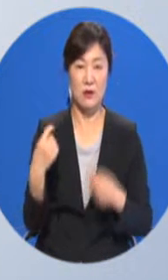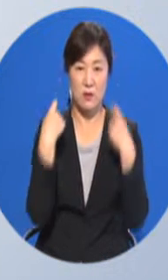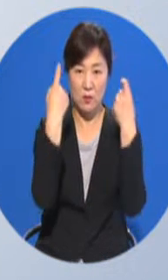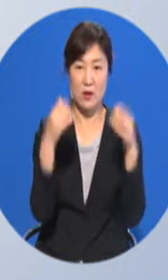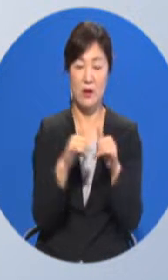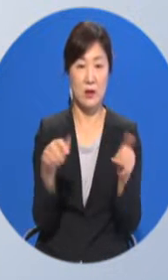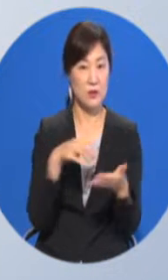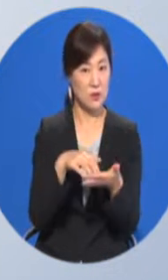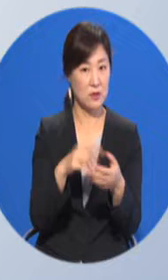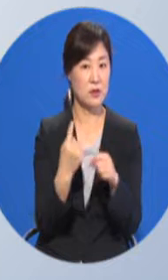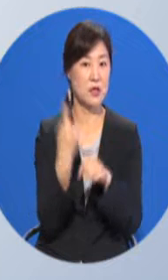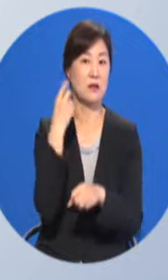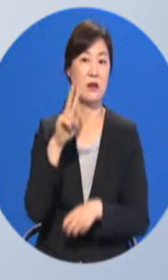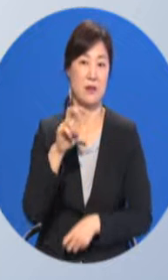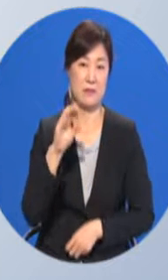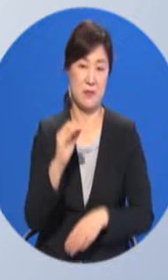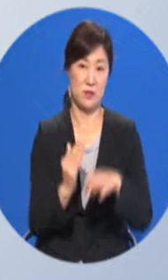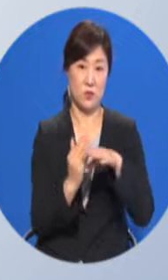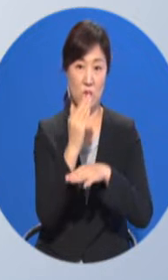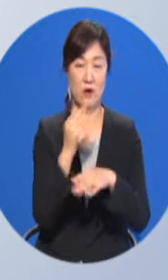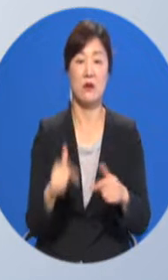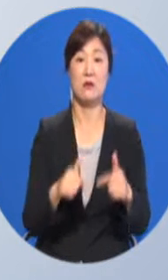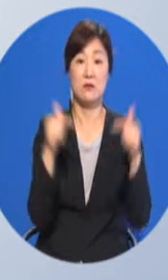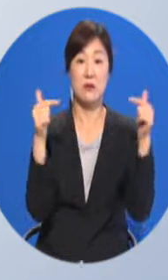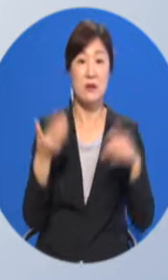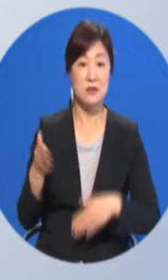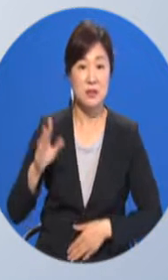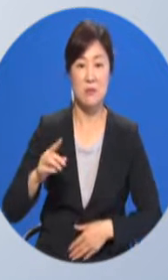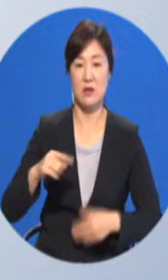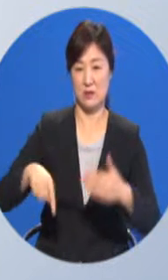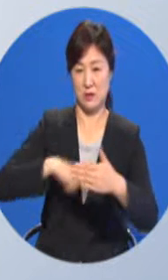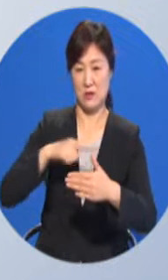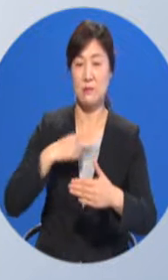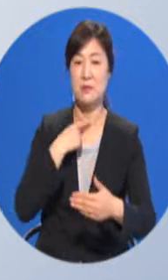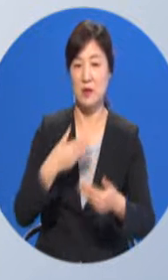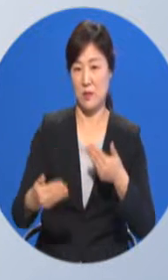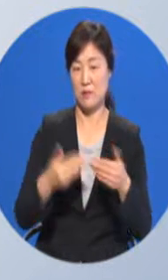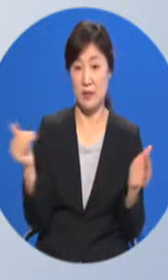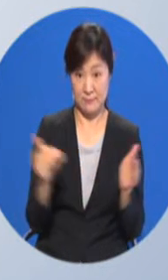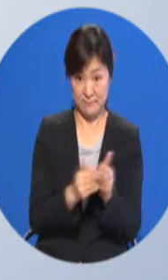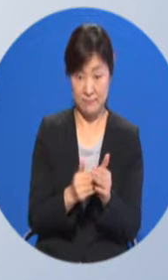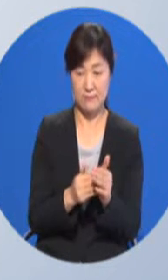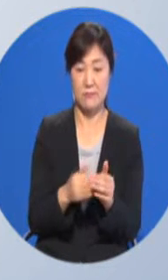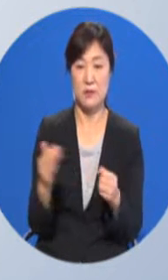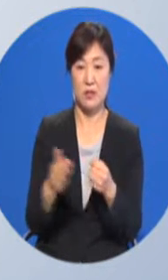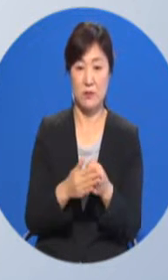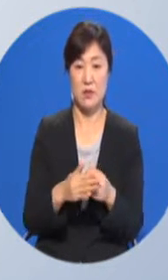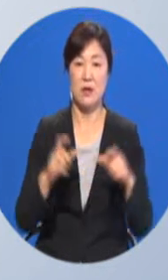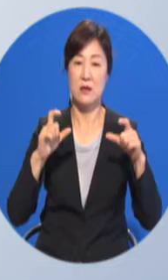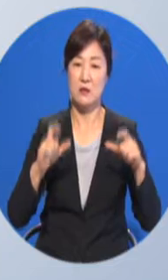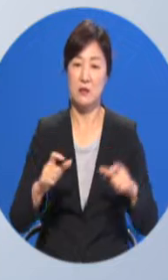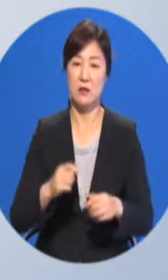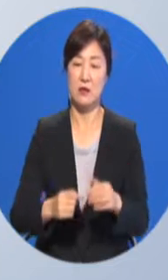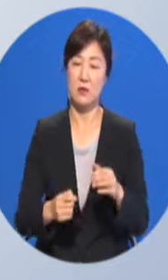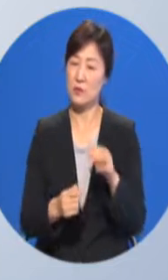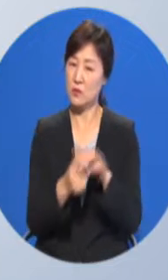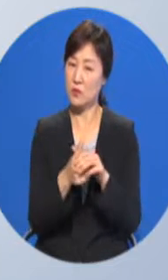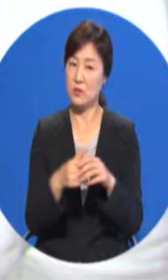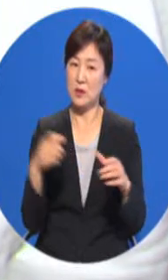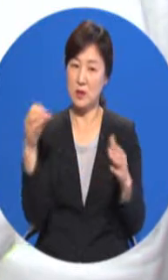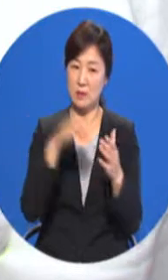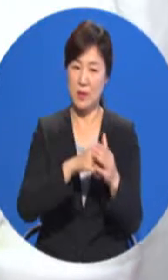지난해 20만 명을 넘어서며 크게 증가했지만 실내 체험장을 거쳐간 관광객들로 광양읍의 지역색이 반영됐다고 보기